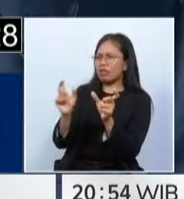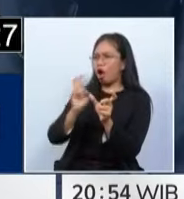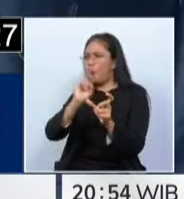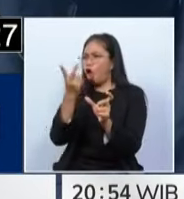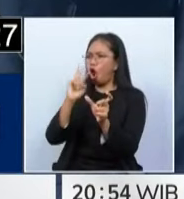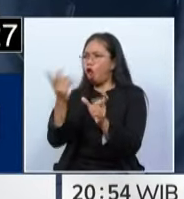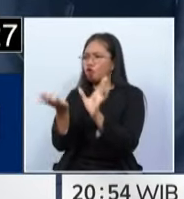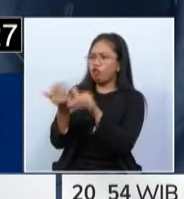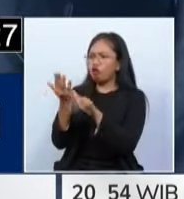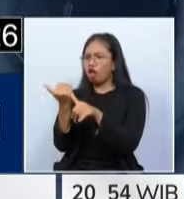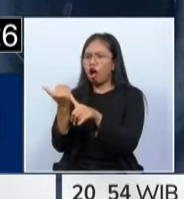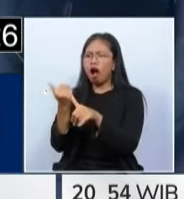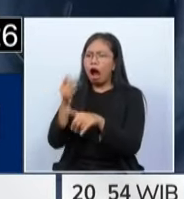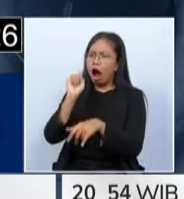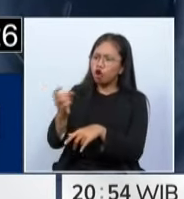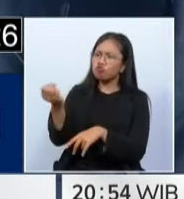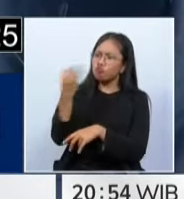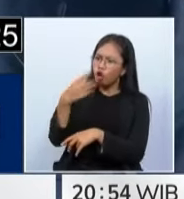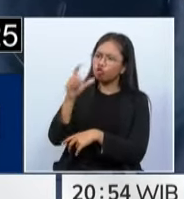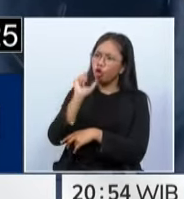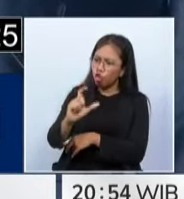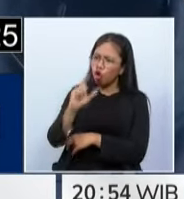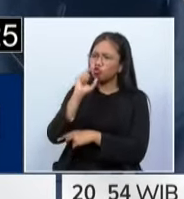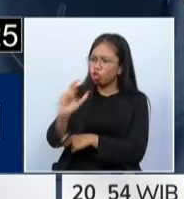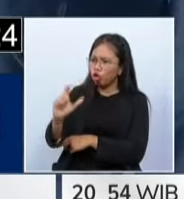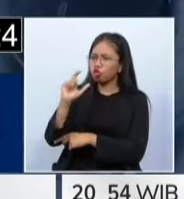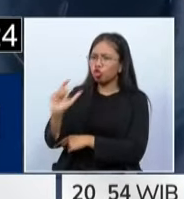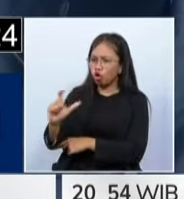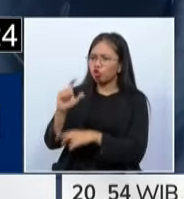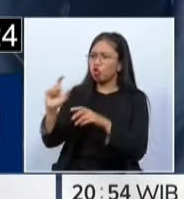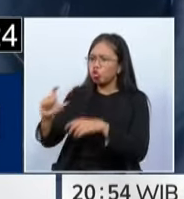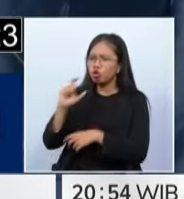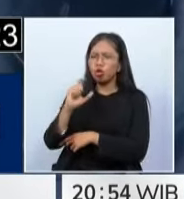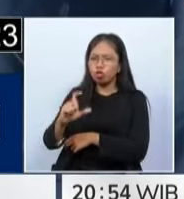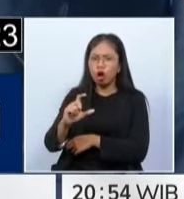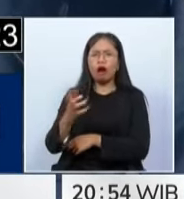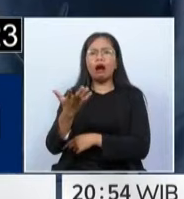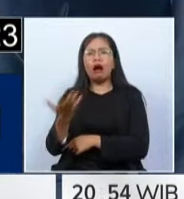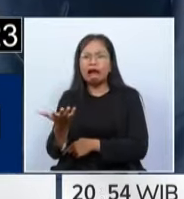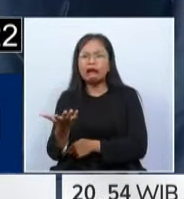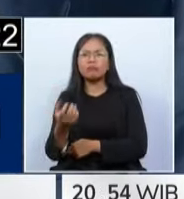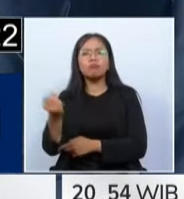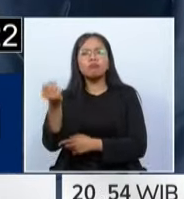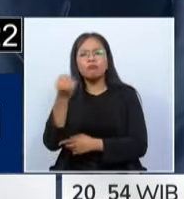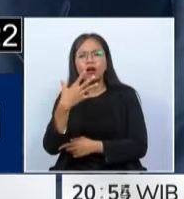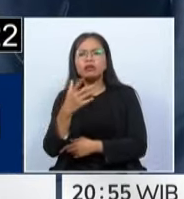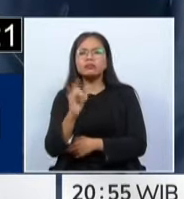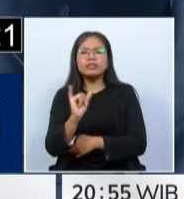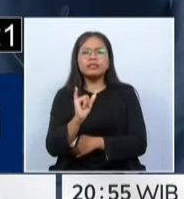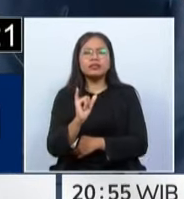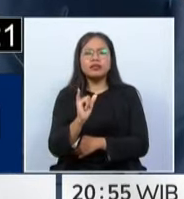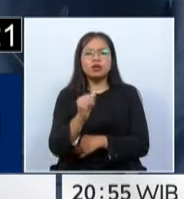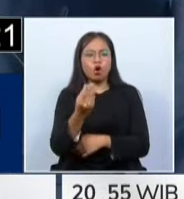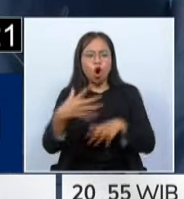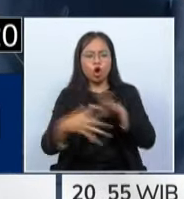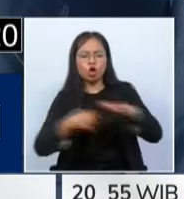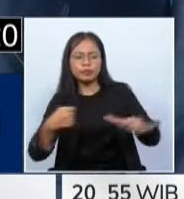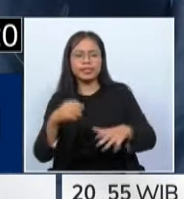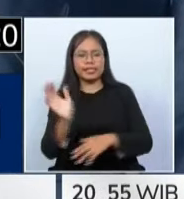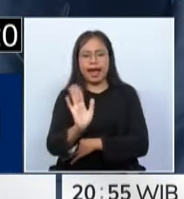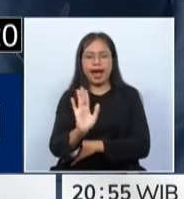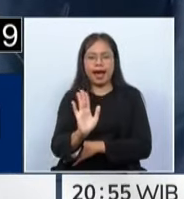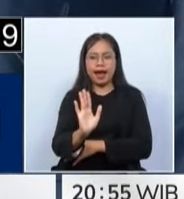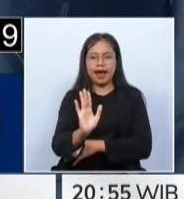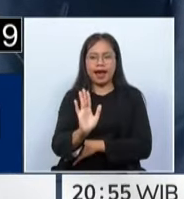memberi contoh Ee tidak boleh korupsi dengan bentuk